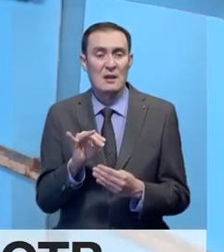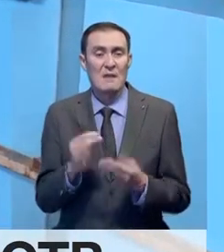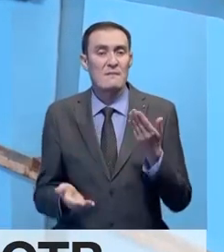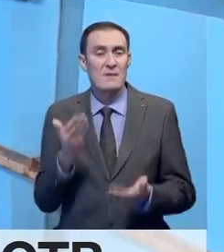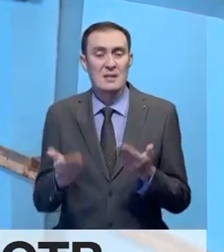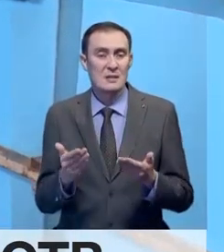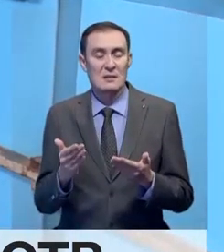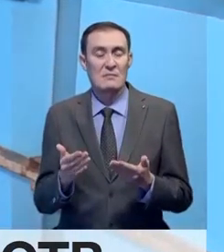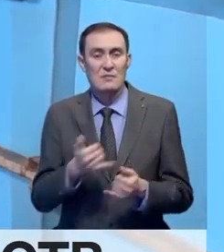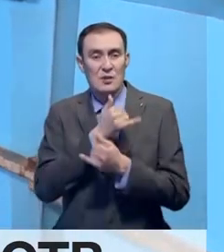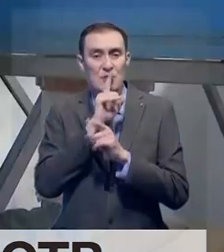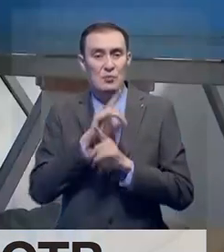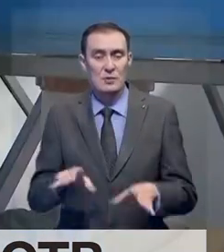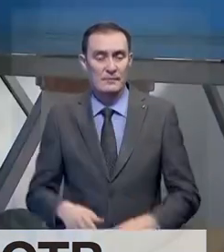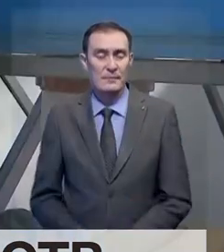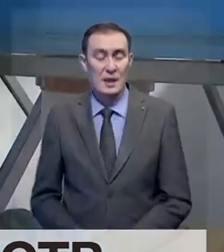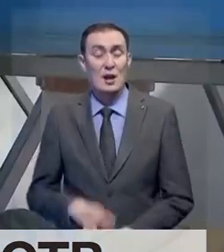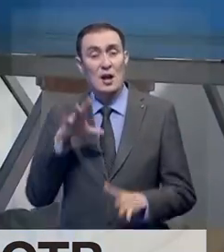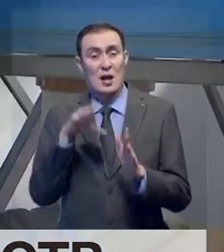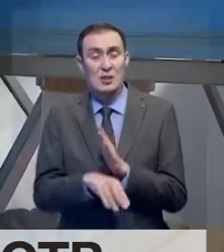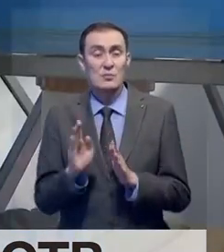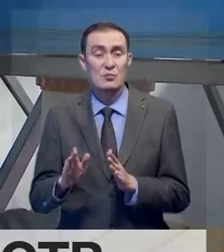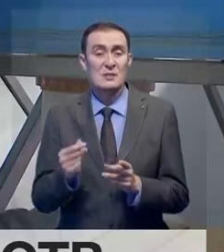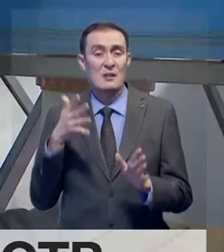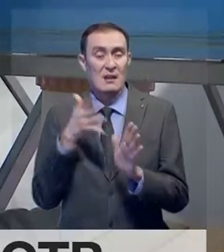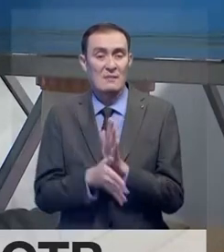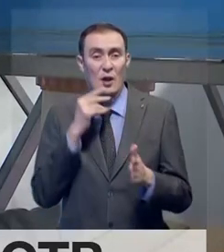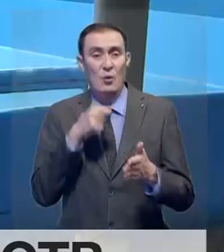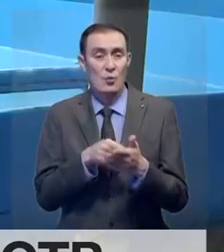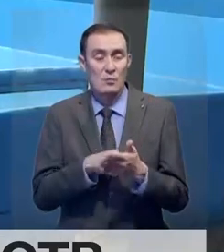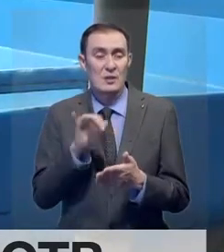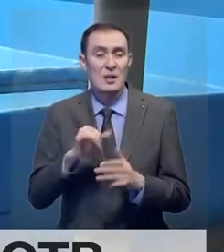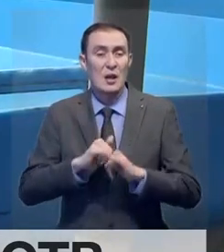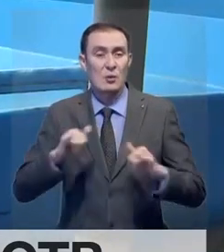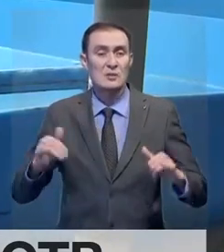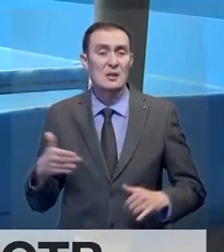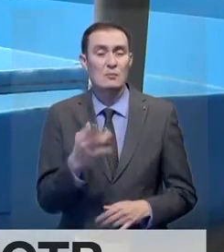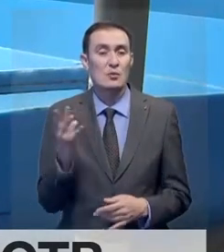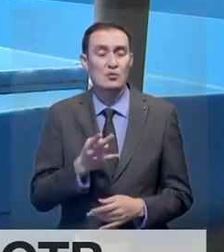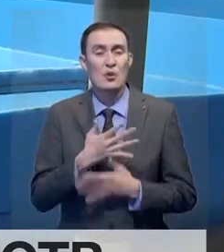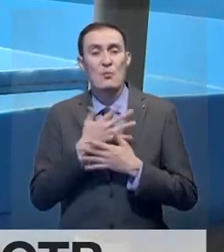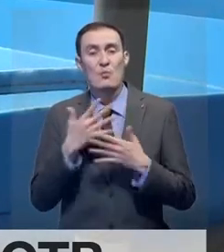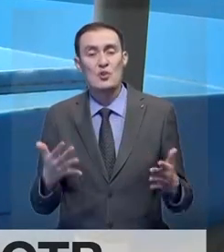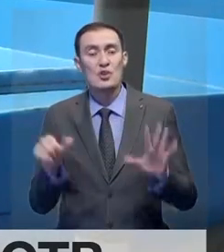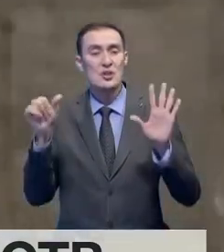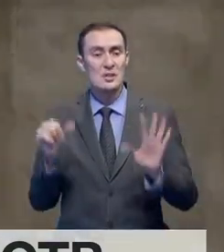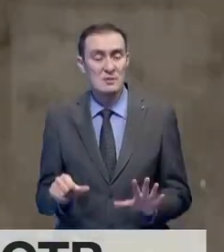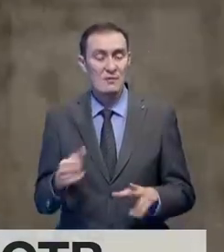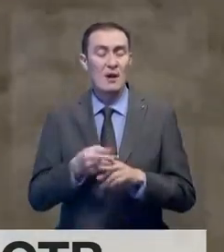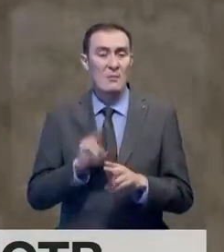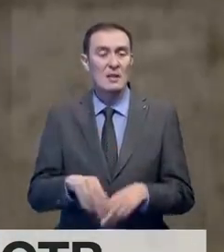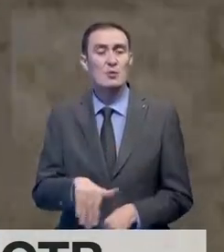набирает нужного товарного веса. А значит, уйдет больше средств на корм. Да и для роста рыбы понадобится больше полугода.